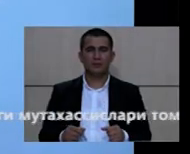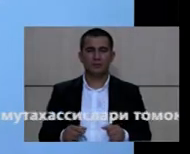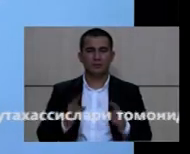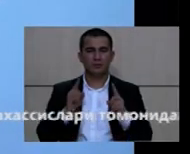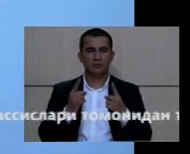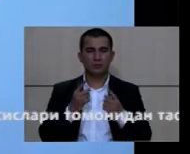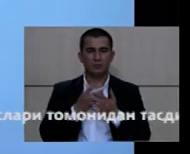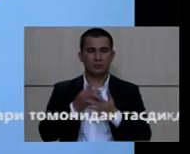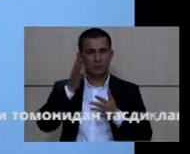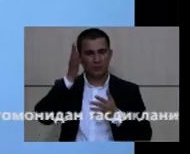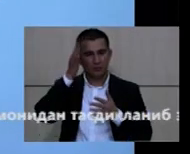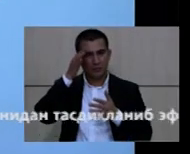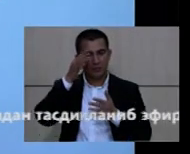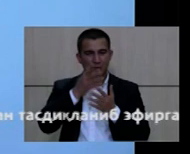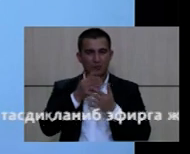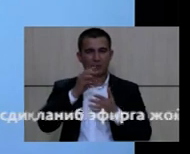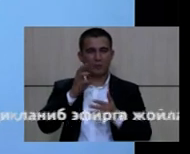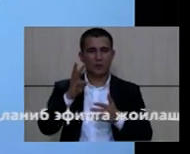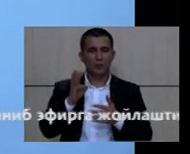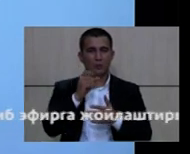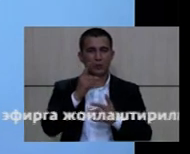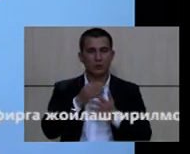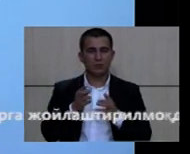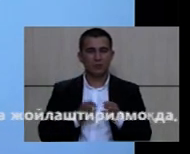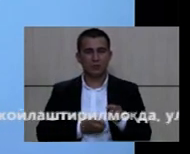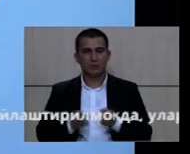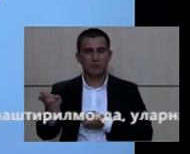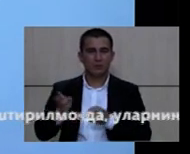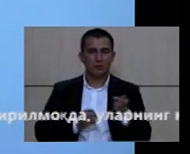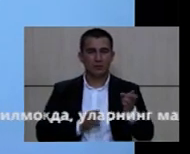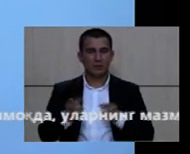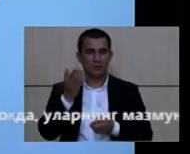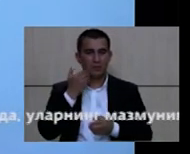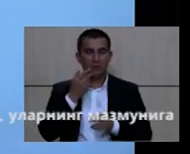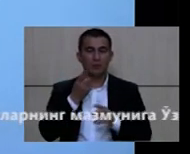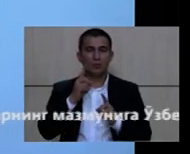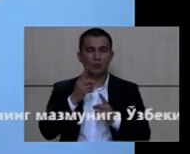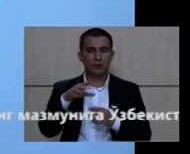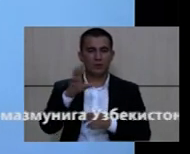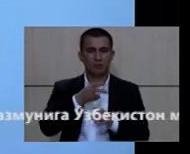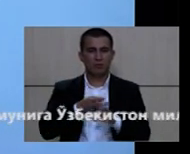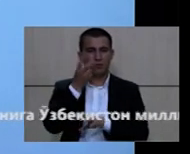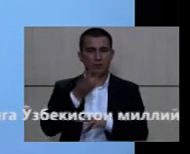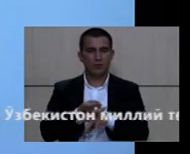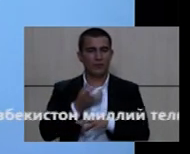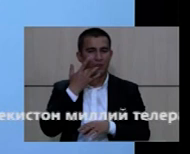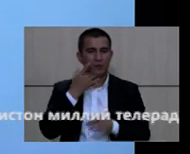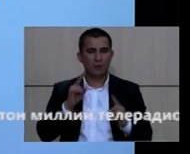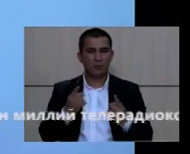nima uchun muz ustida sirpanib ketganimizda orqaga yiqilamiz? Bu birinchi savol va keyingi